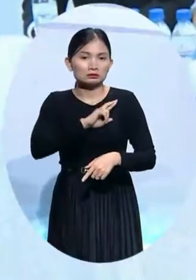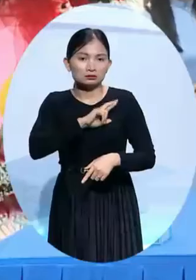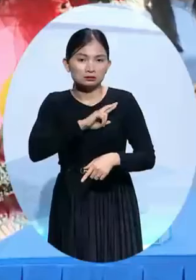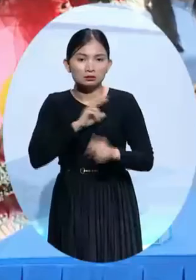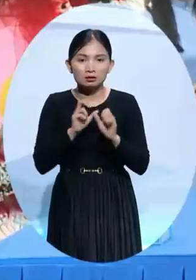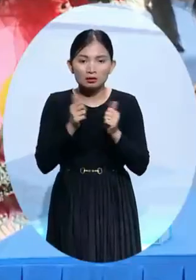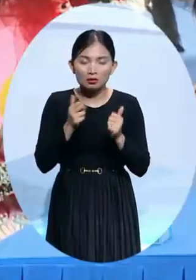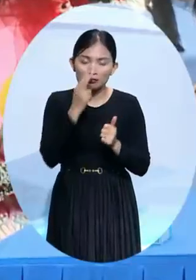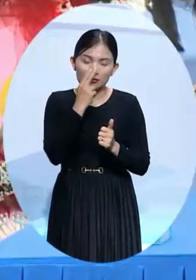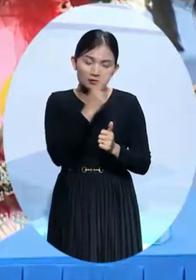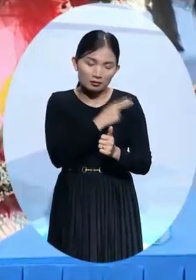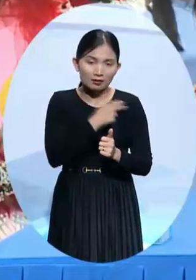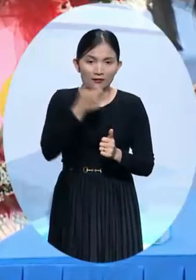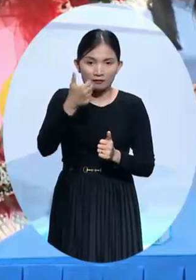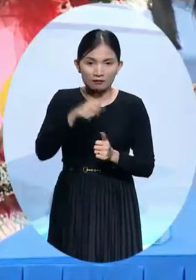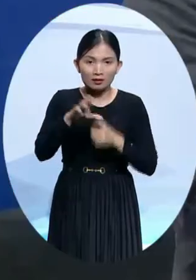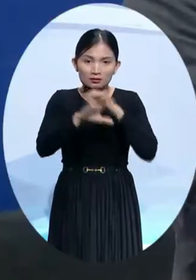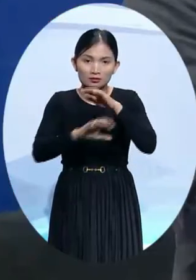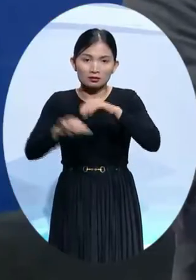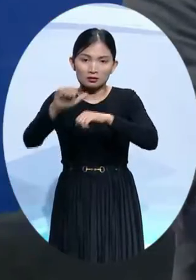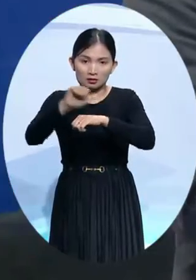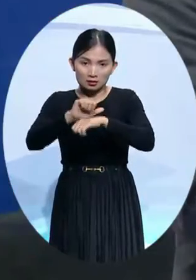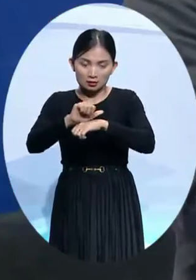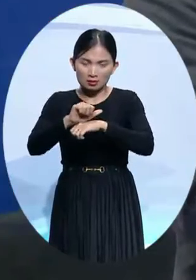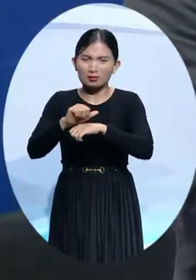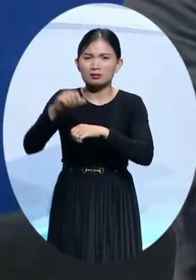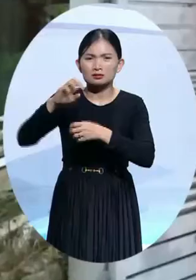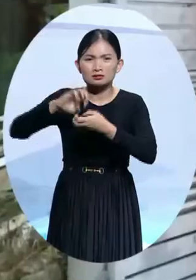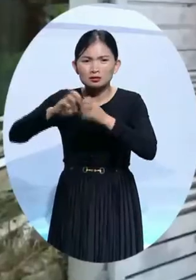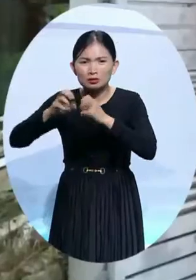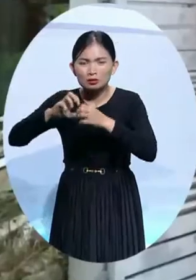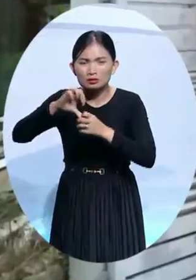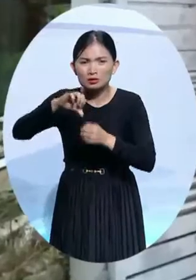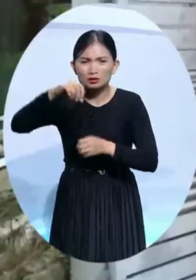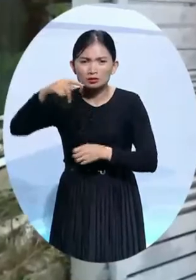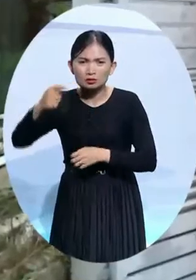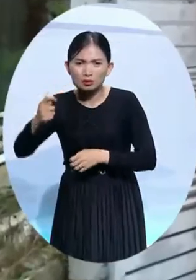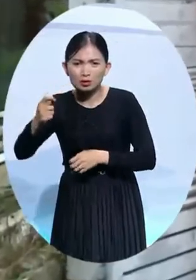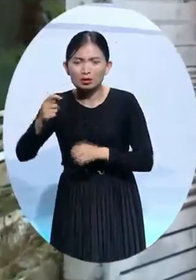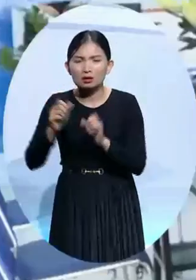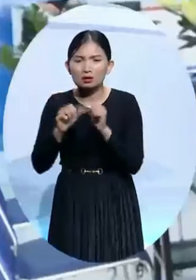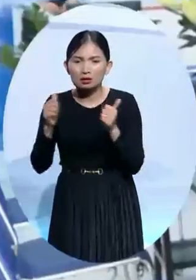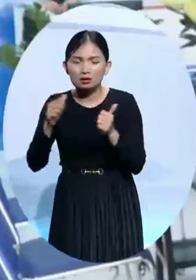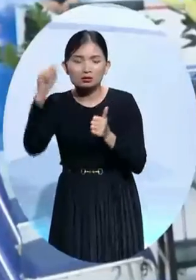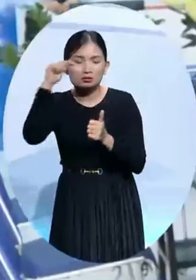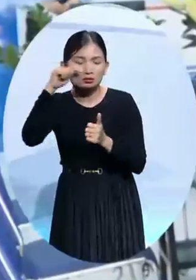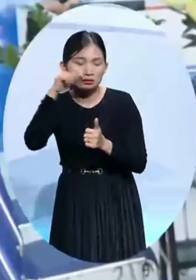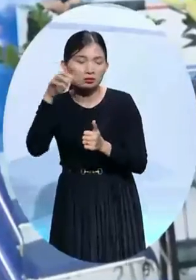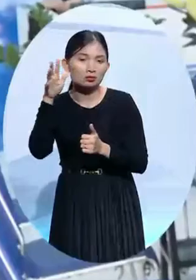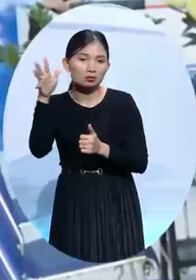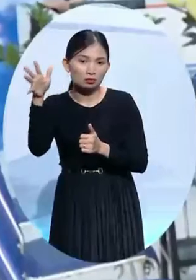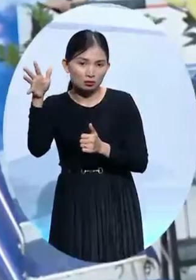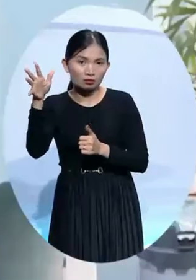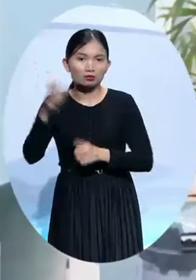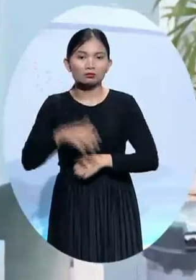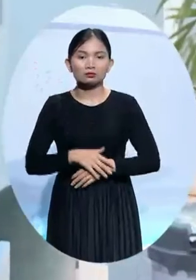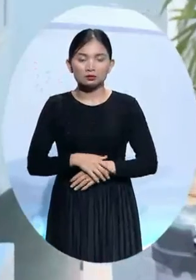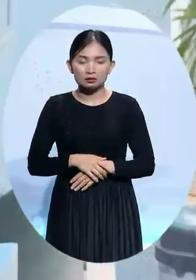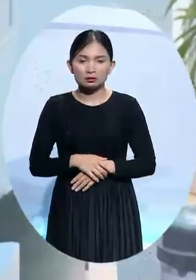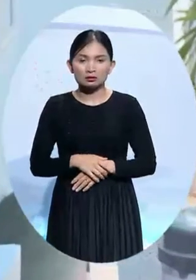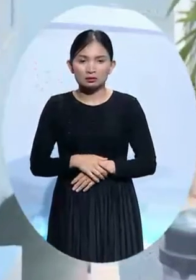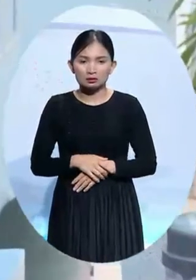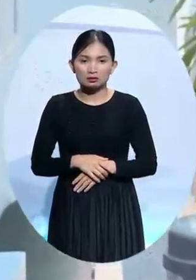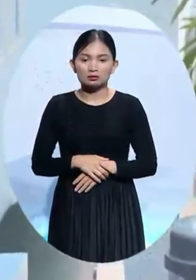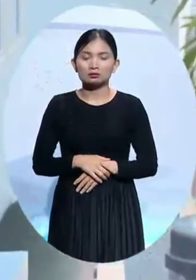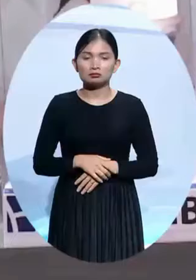Á do công ty H2 Factory Nhật Bản sản xuất. Sự kiện đánh dấu bước phát triển mới trong việc thúc đẩy mối quan hệ hợp tác kinh doanh